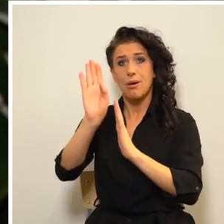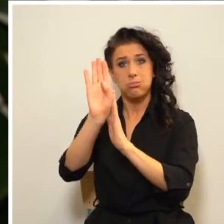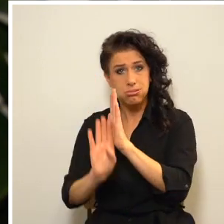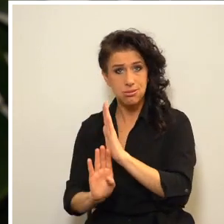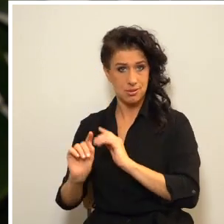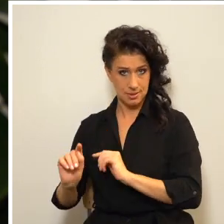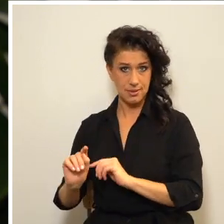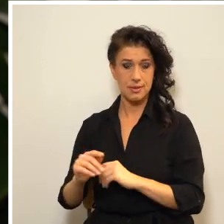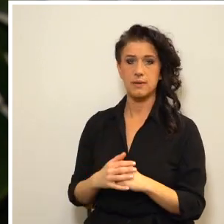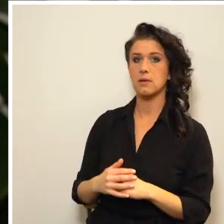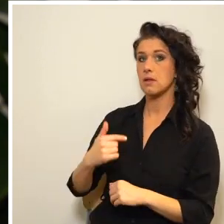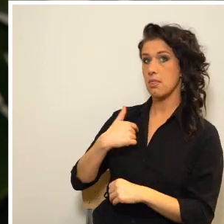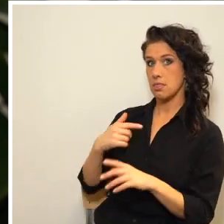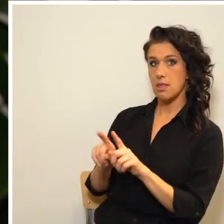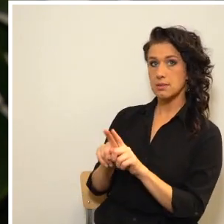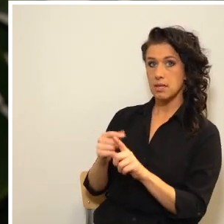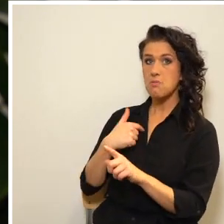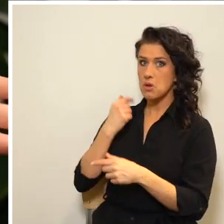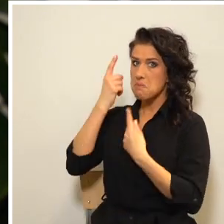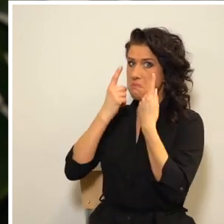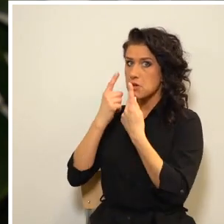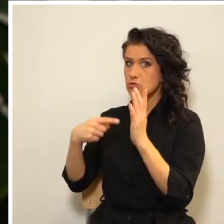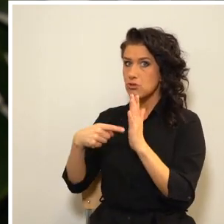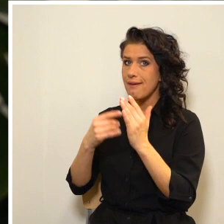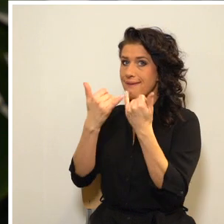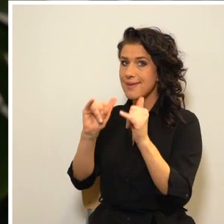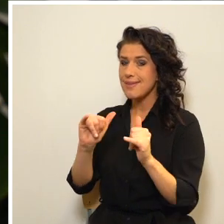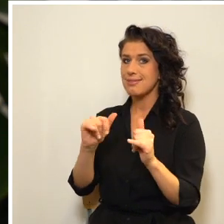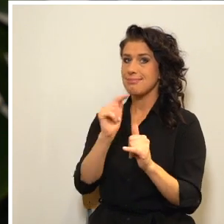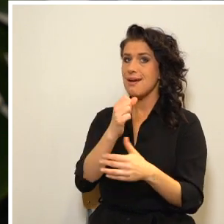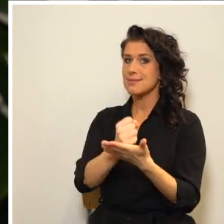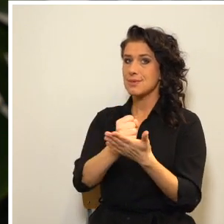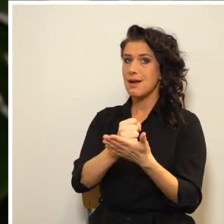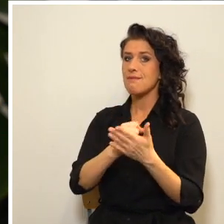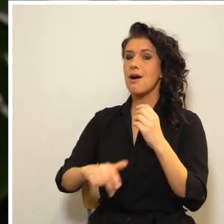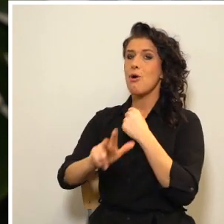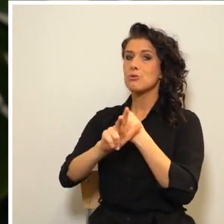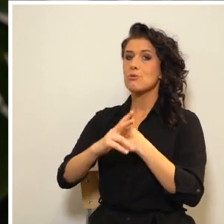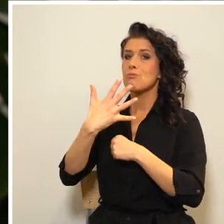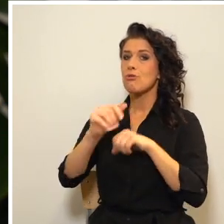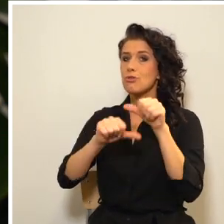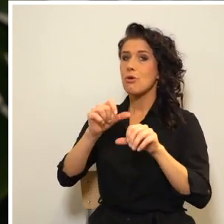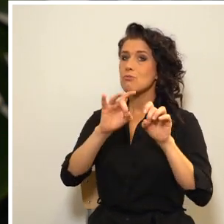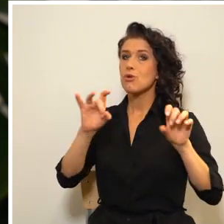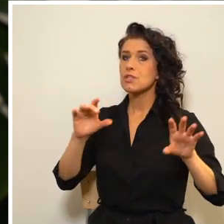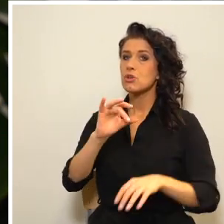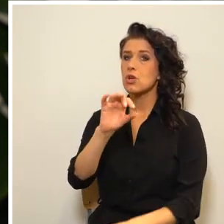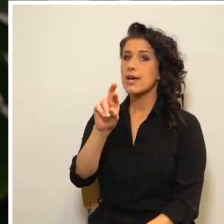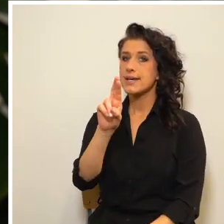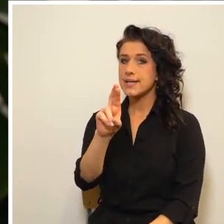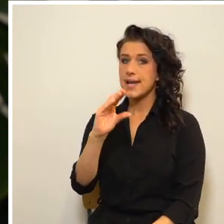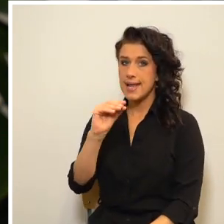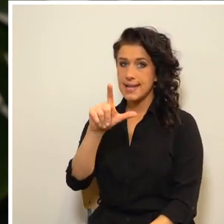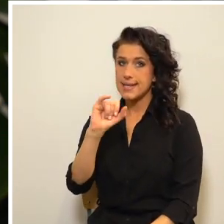przychodzą mi do głowy inne kroki milowe 1985 rok profesor Religa to chyba